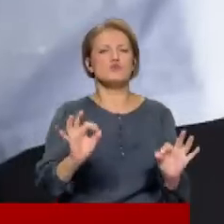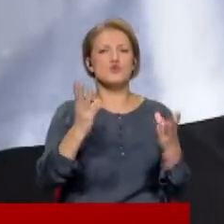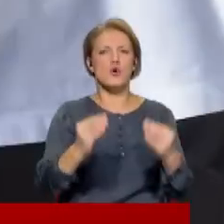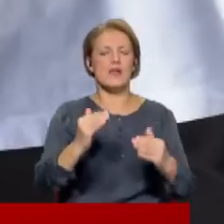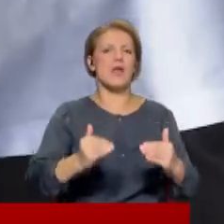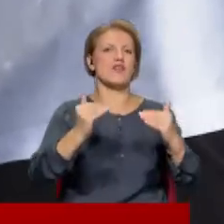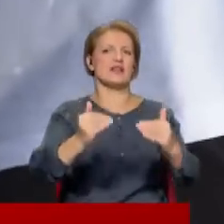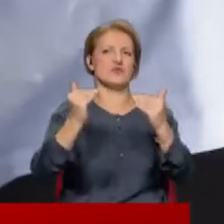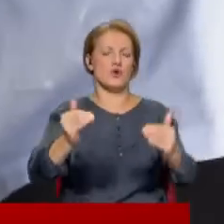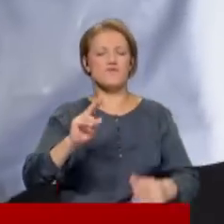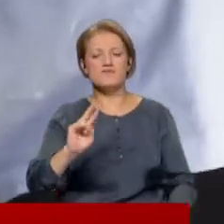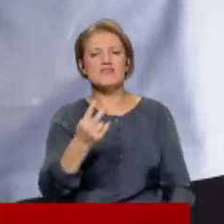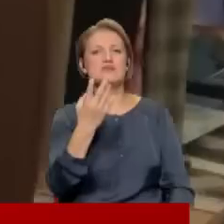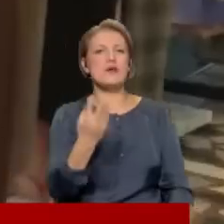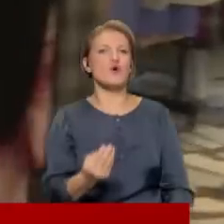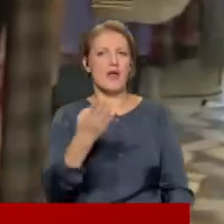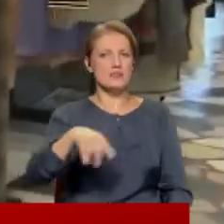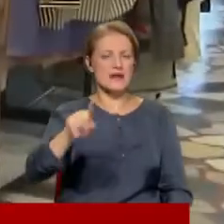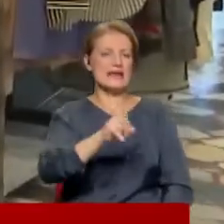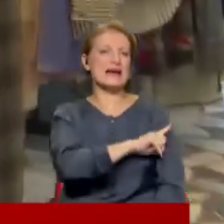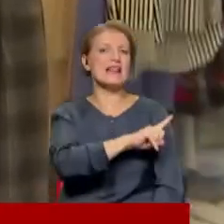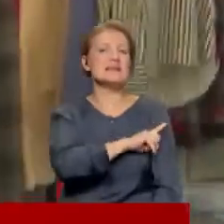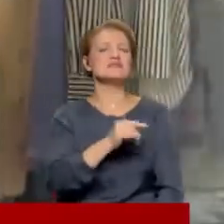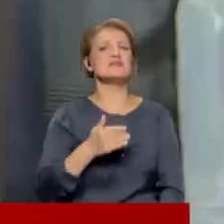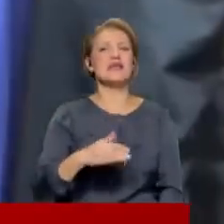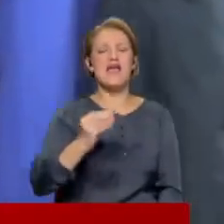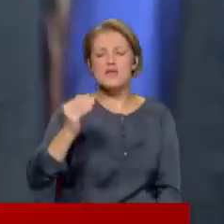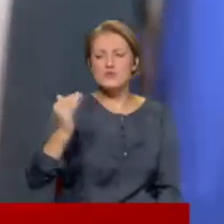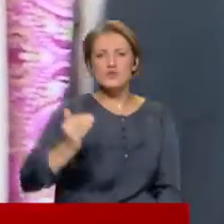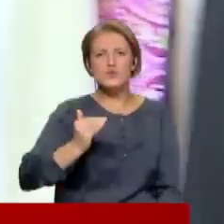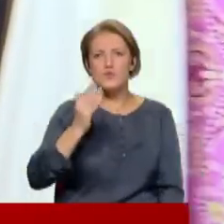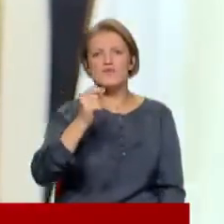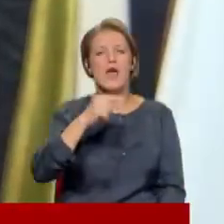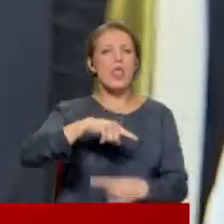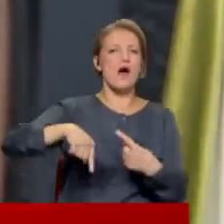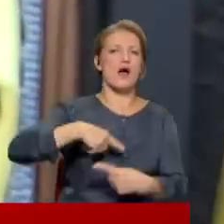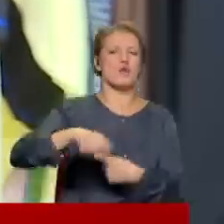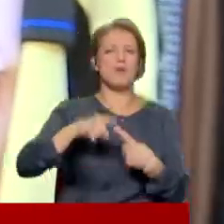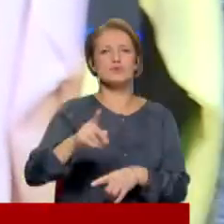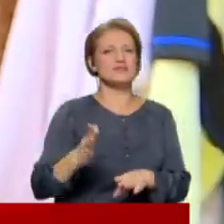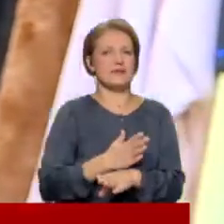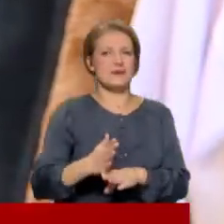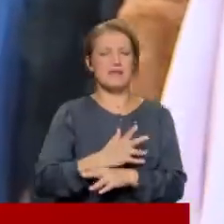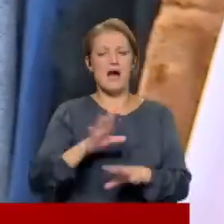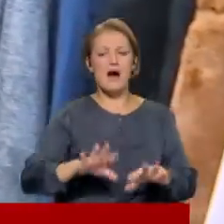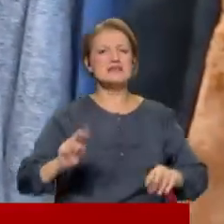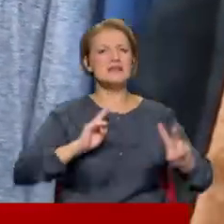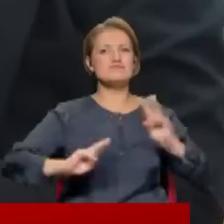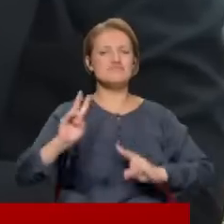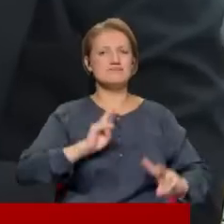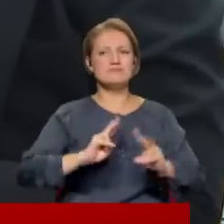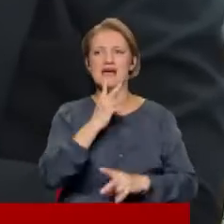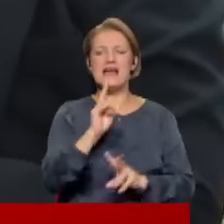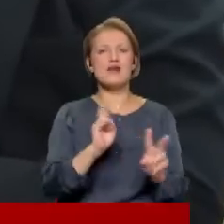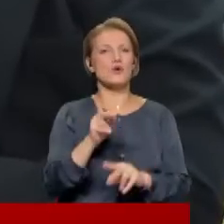olanlar erteleniyor. Vazgeçilmez olanların kalitelisi değil, en uygun fiyatlısı aranıyor. Bu nedenle hazır giyim ve elektronik